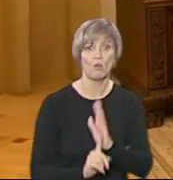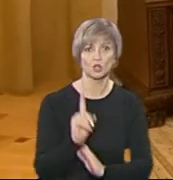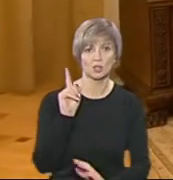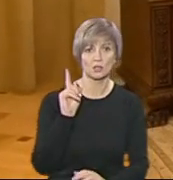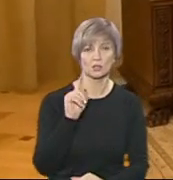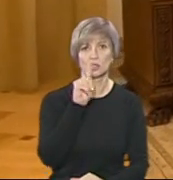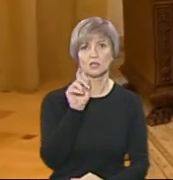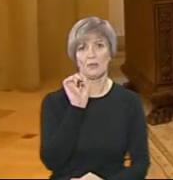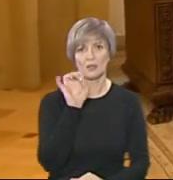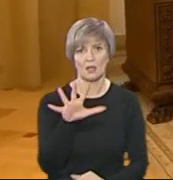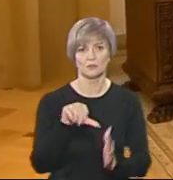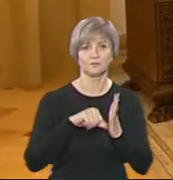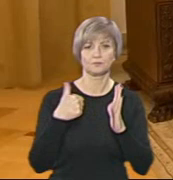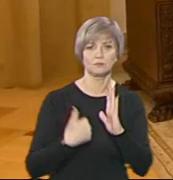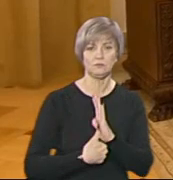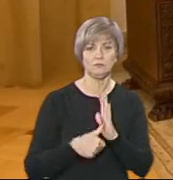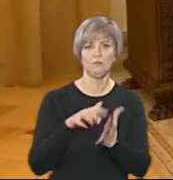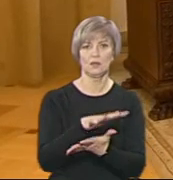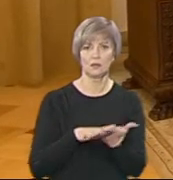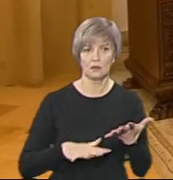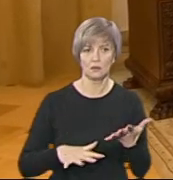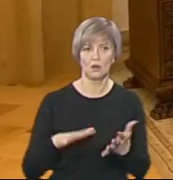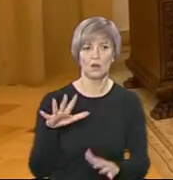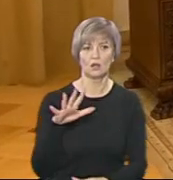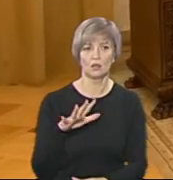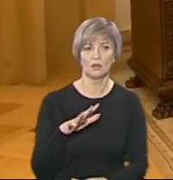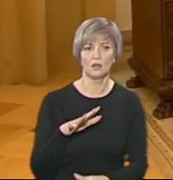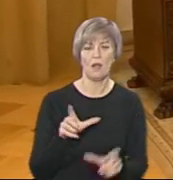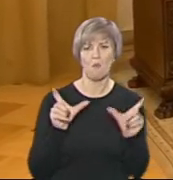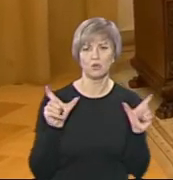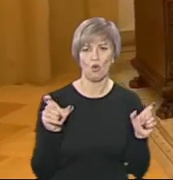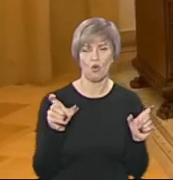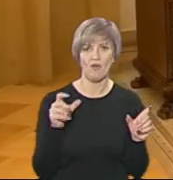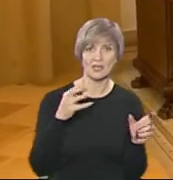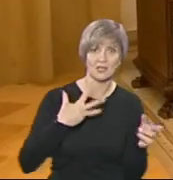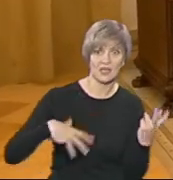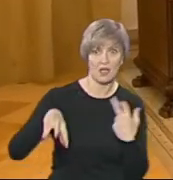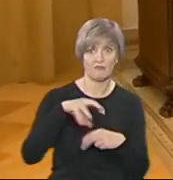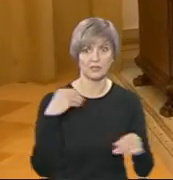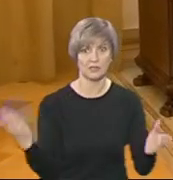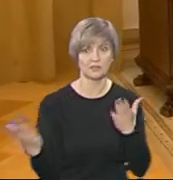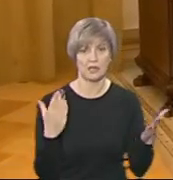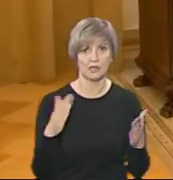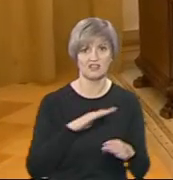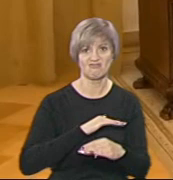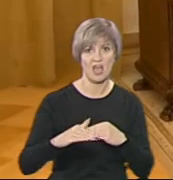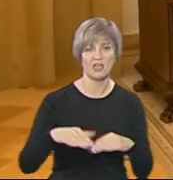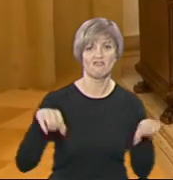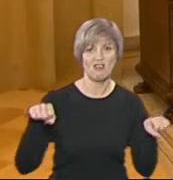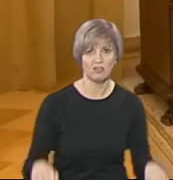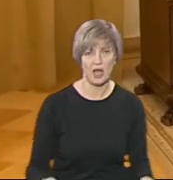з 15-го, 16-го і далі, блокування зі всіх сторін на рівні влади